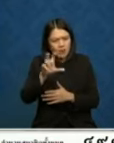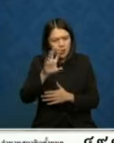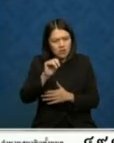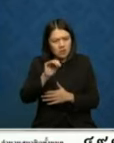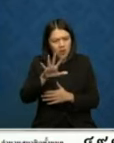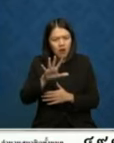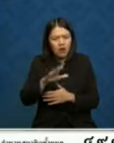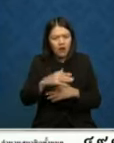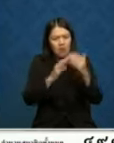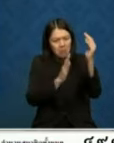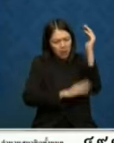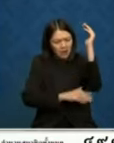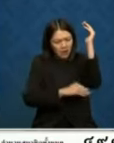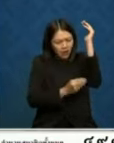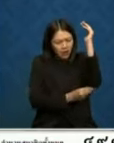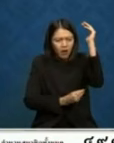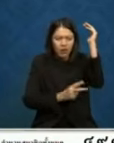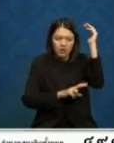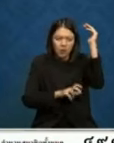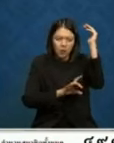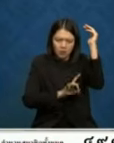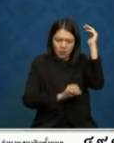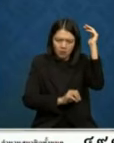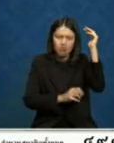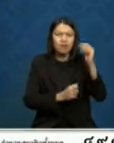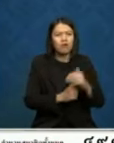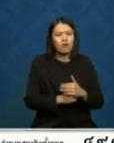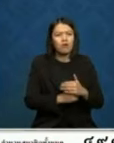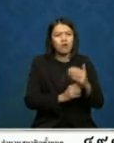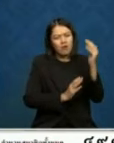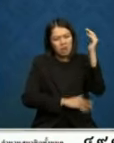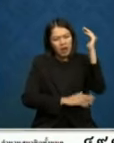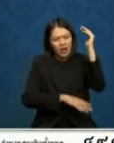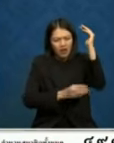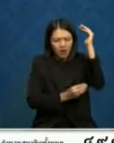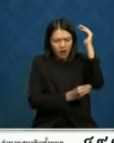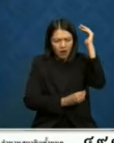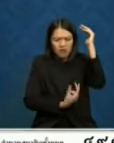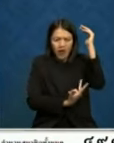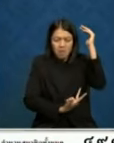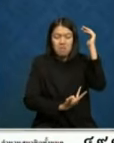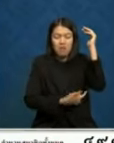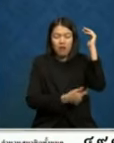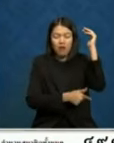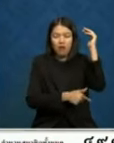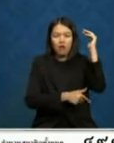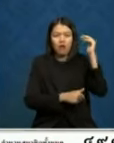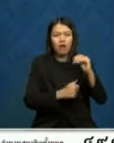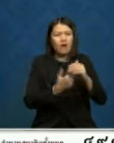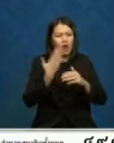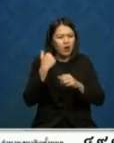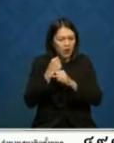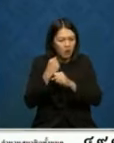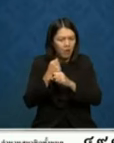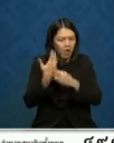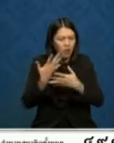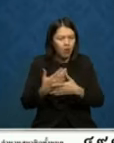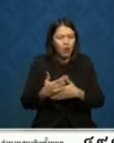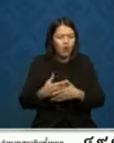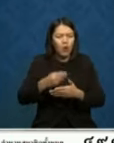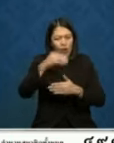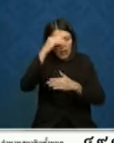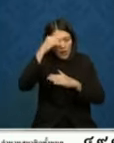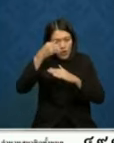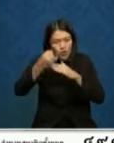และ3จังหวัดชายแดนใต้อีก380คนครับซึ่งไอ้3จังหวัดชายแดนใต้เนี่ยทำมาแล้วนะครับแล้วบอกว่าบัณฑิตแรงงานเหล่